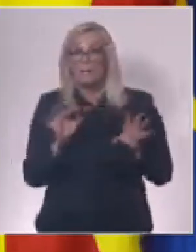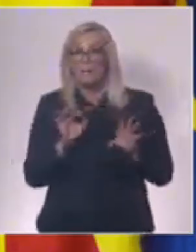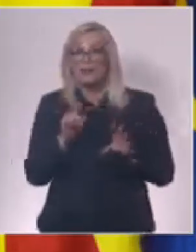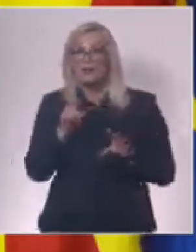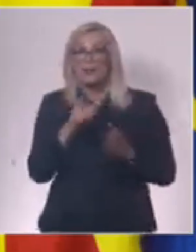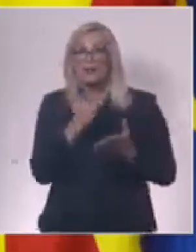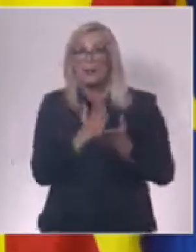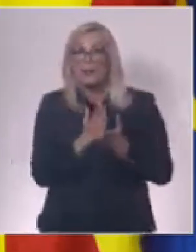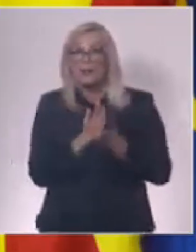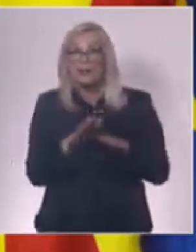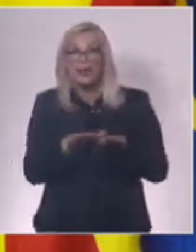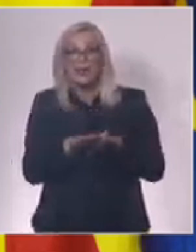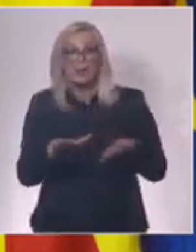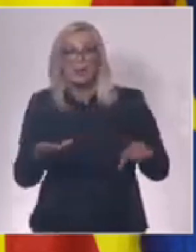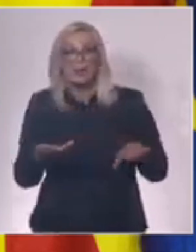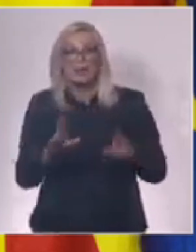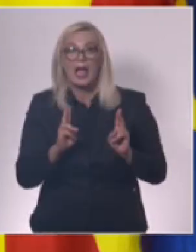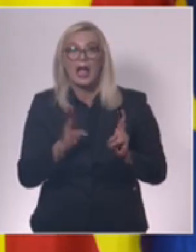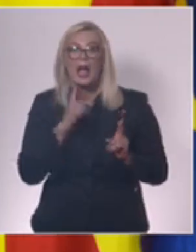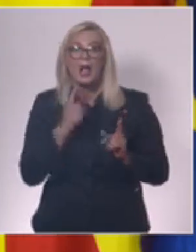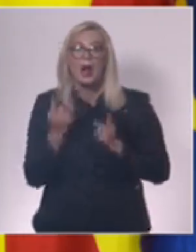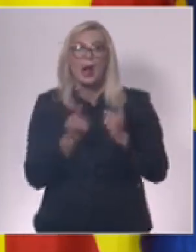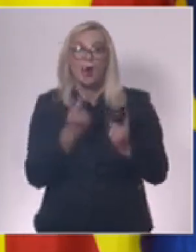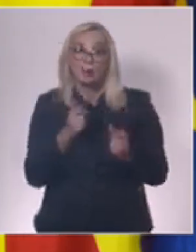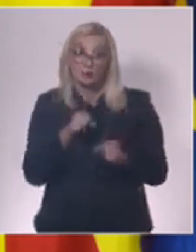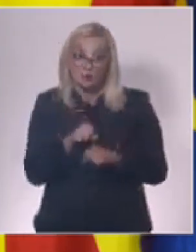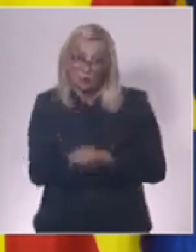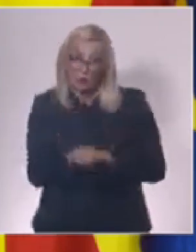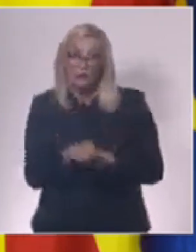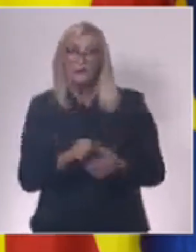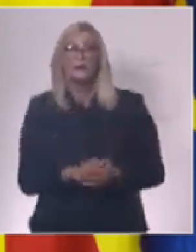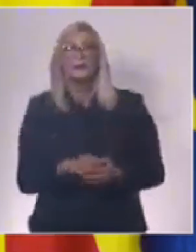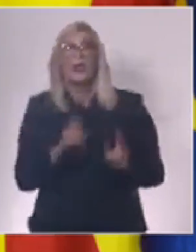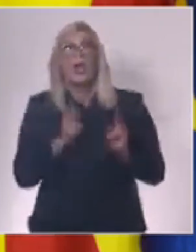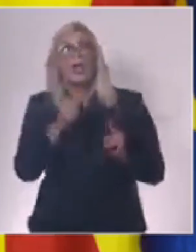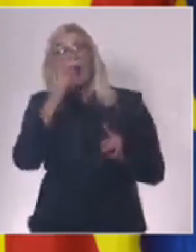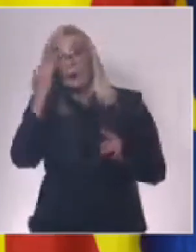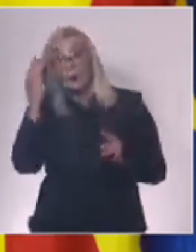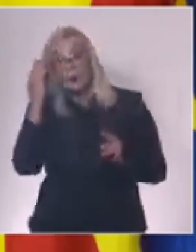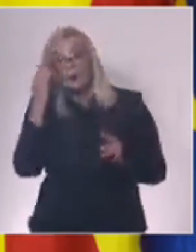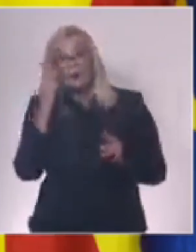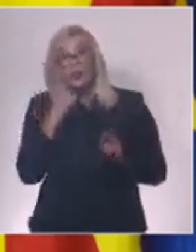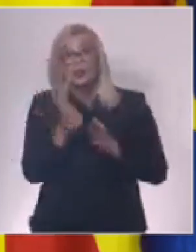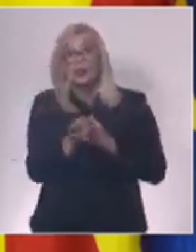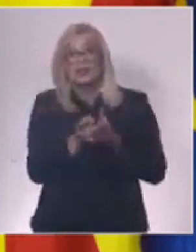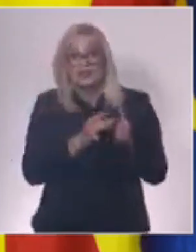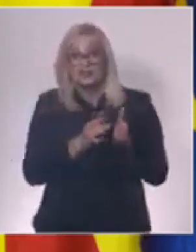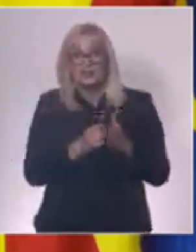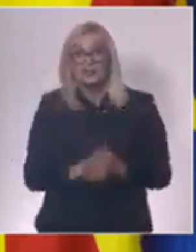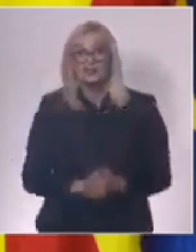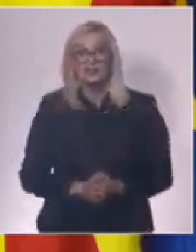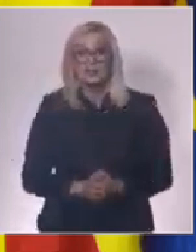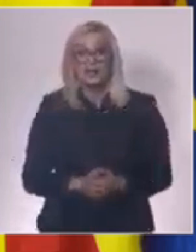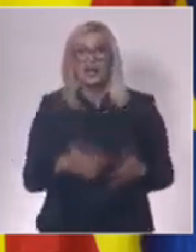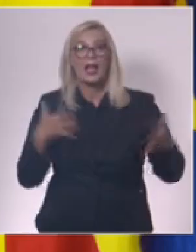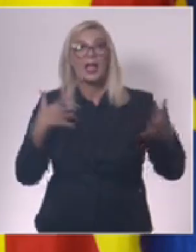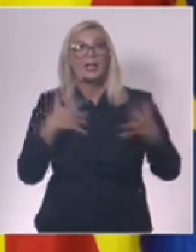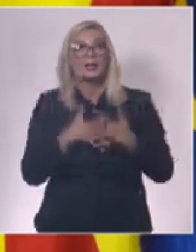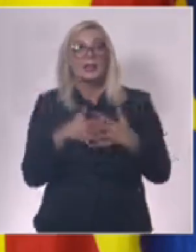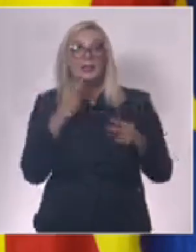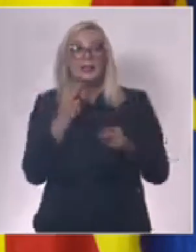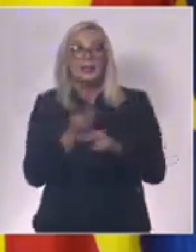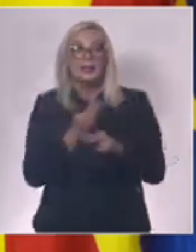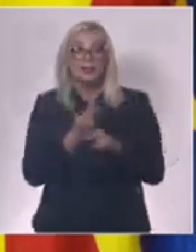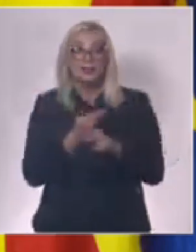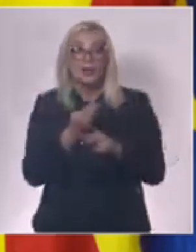тоа да биде ставена на маса како ултиматум, но како грижа за да се забрза интеграцијата на земјата